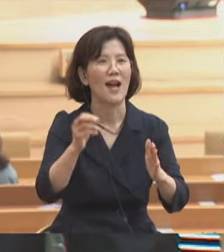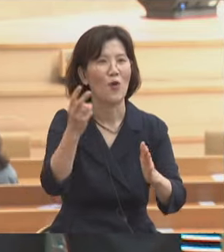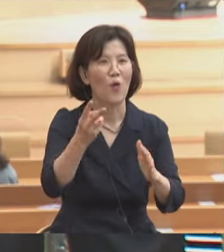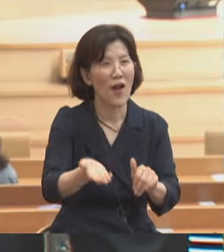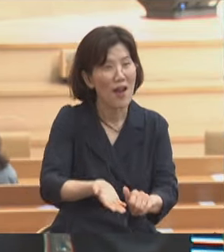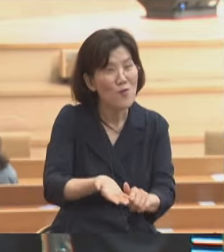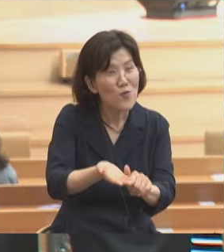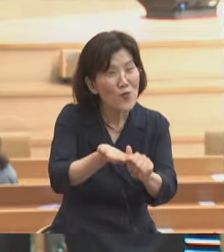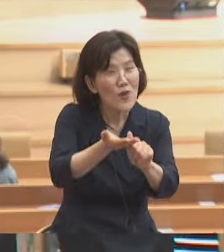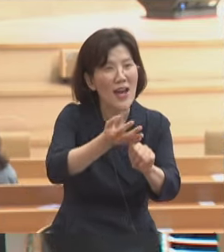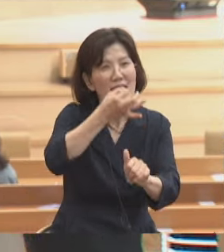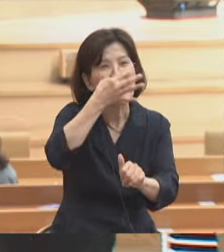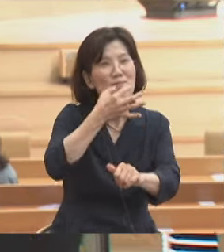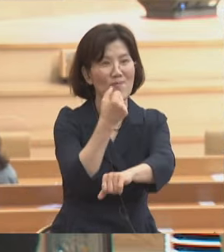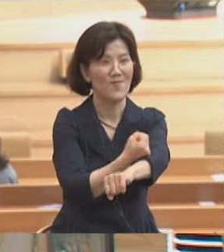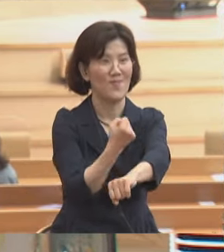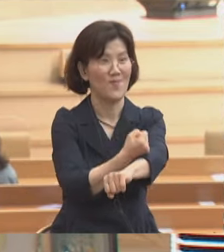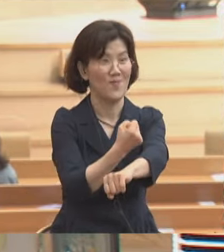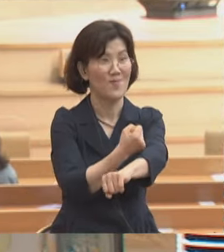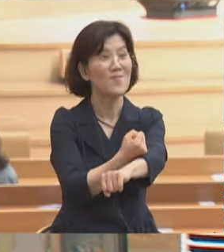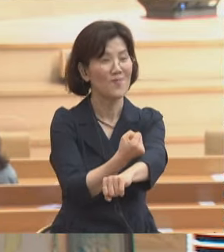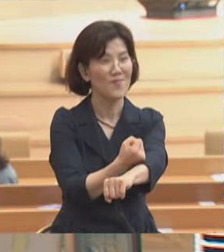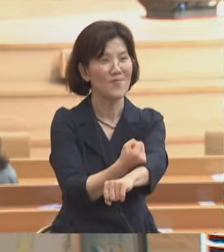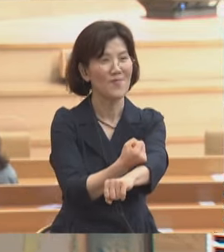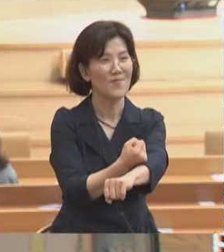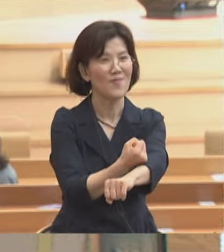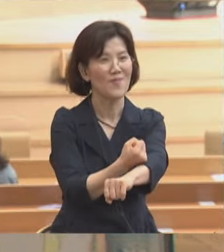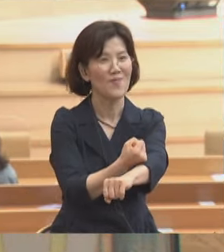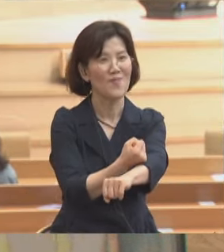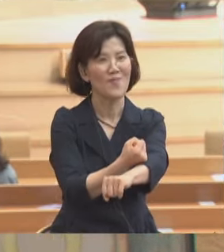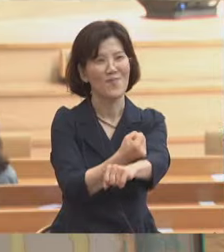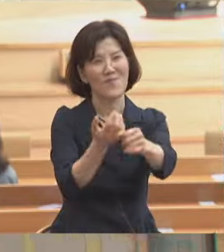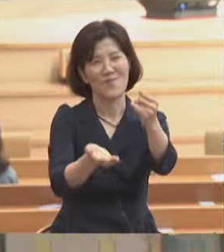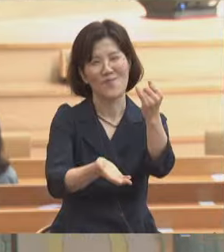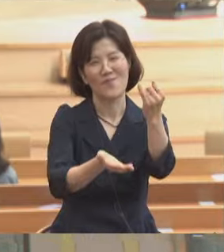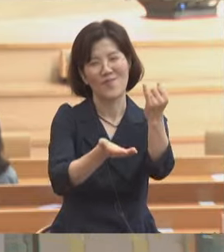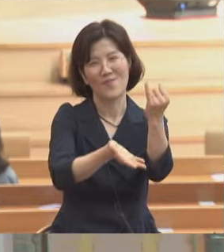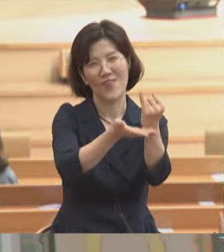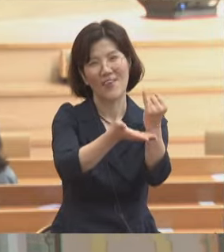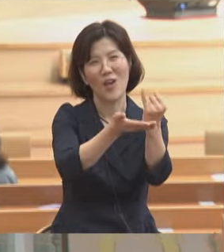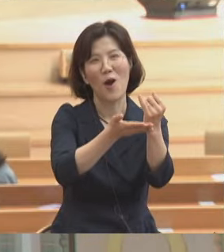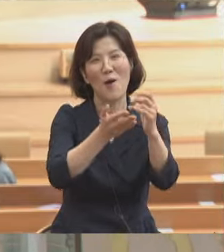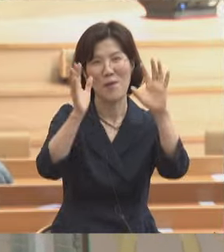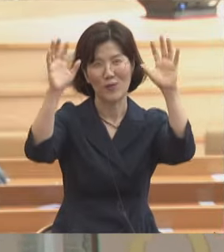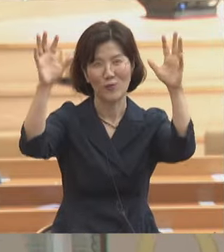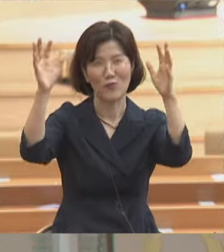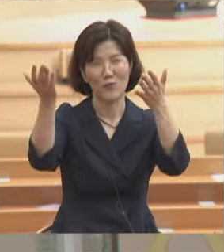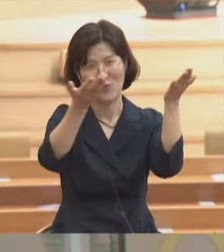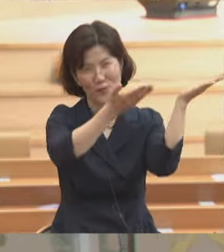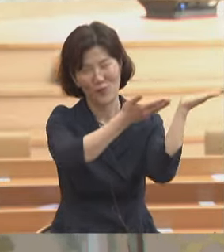또 육아에 정말 수고 많이 하셨는데 우리 경례의 박수 하도록 하겠습니다.